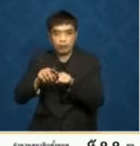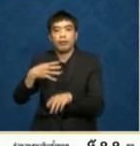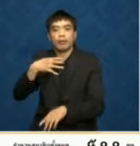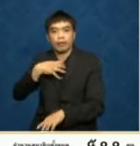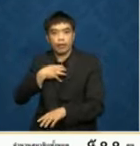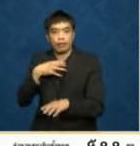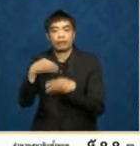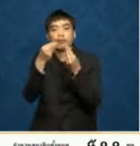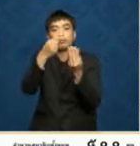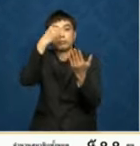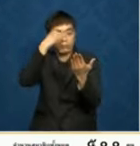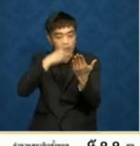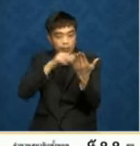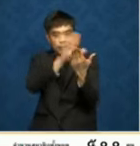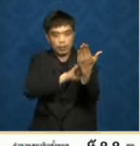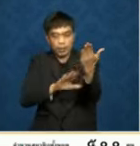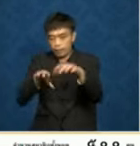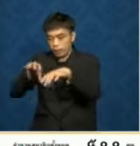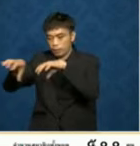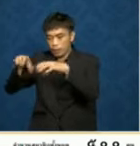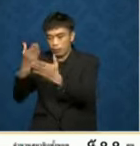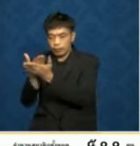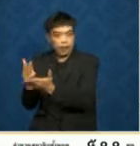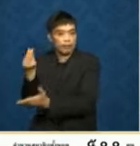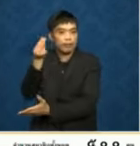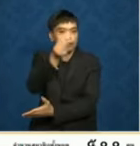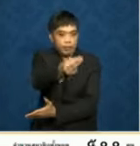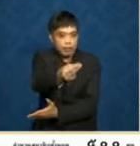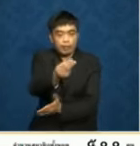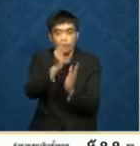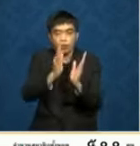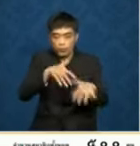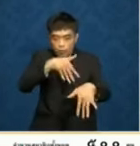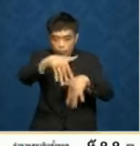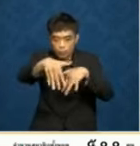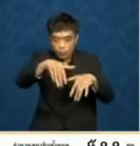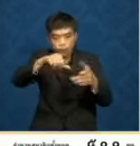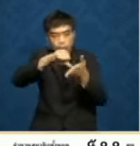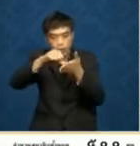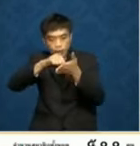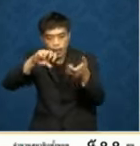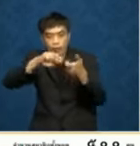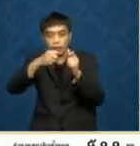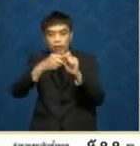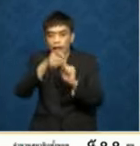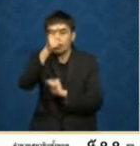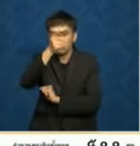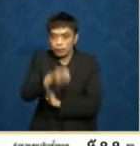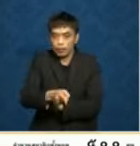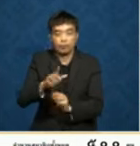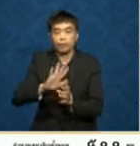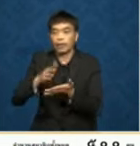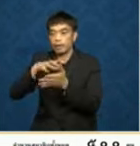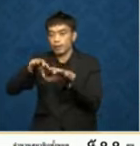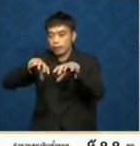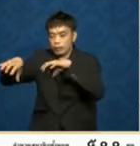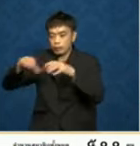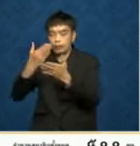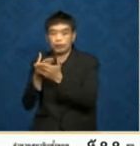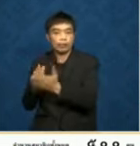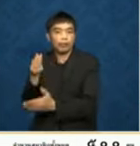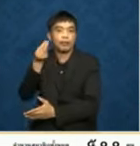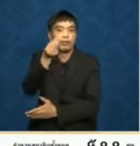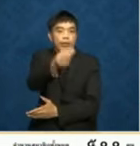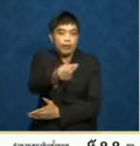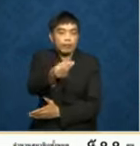ของประเทศที่มัไปแ้ไขปัญหาที่รากเงาของประเทศจิ ๆไม่ใช่เป็การจัดสังประมาณเพียงเพื่อ